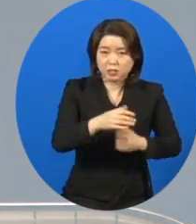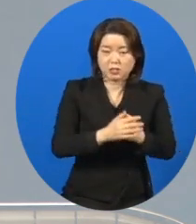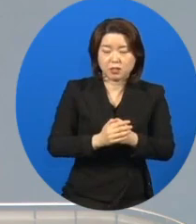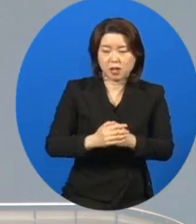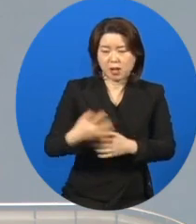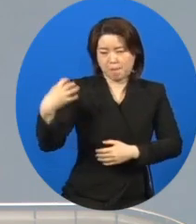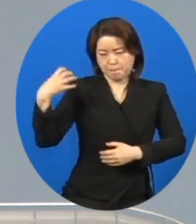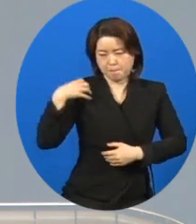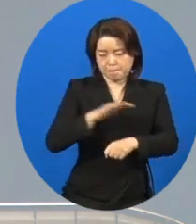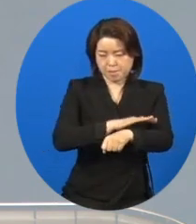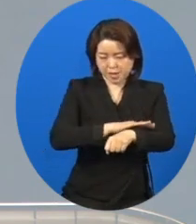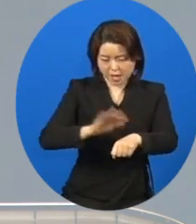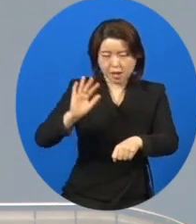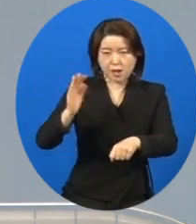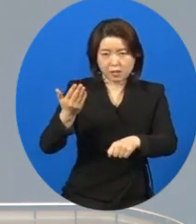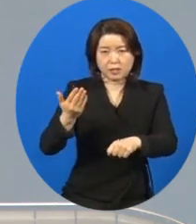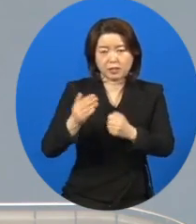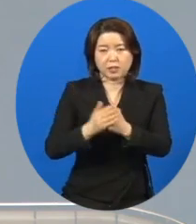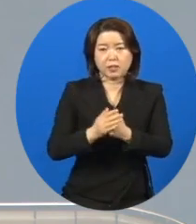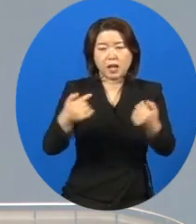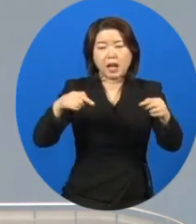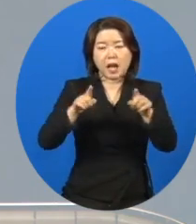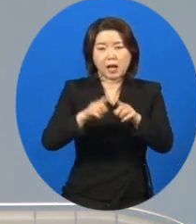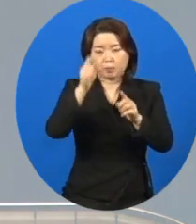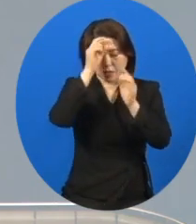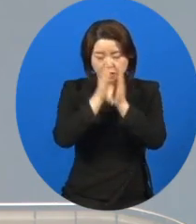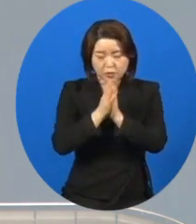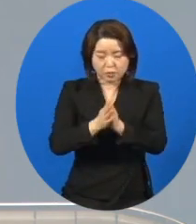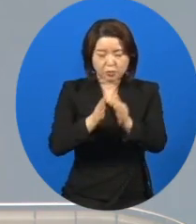사명을 감당하게 되기를 다 같이 기도하십시다.